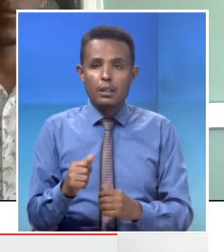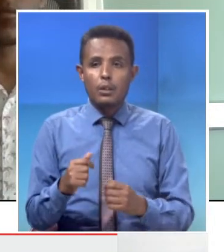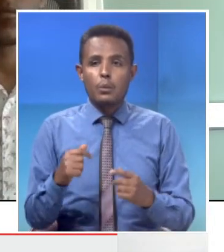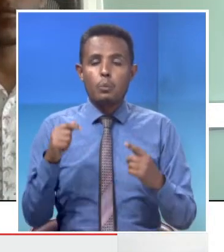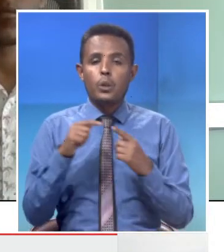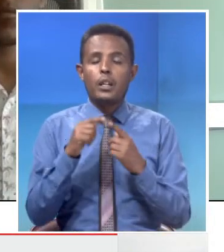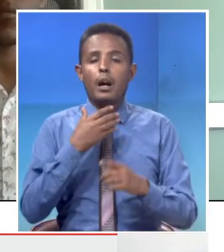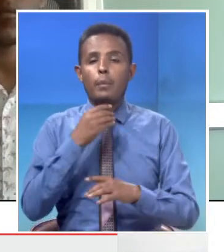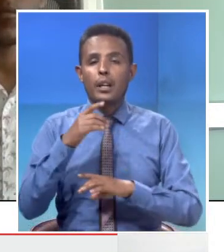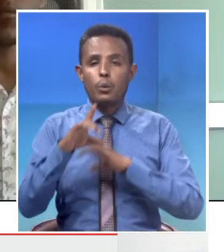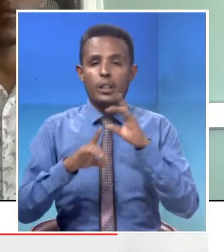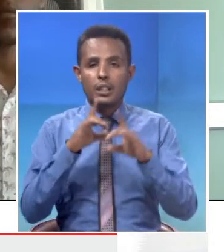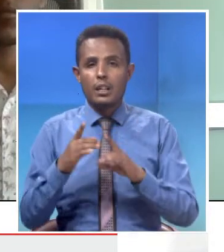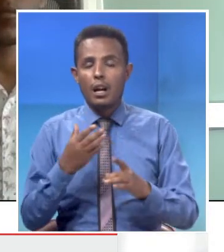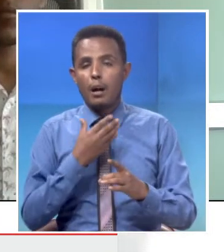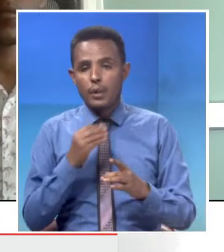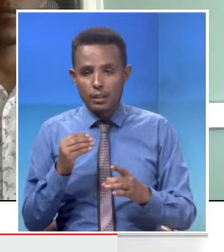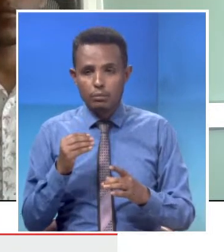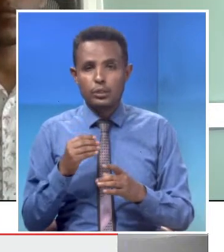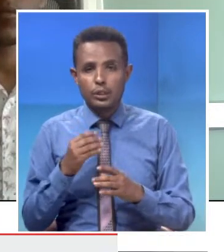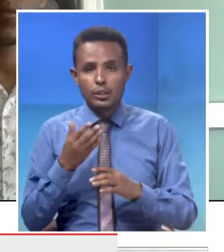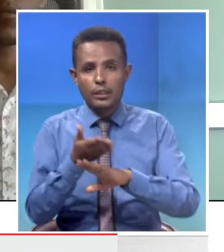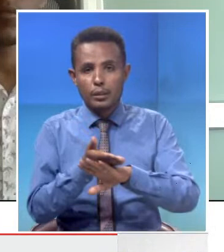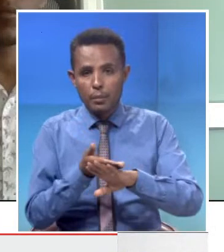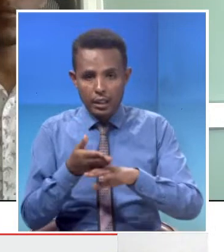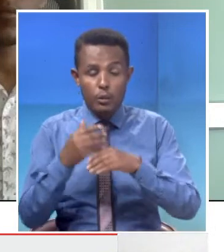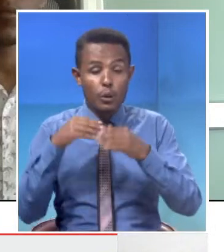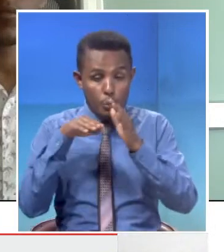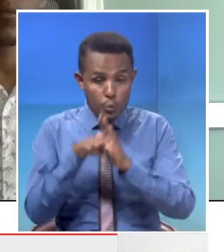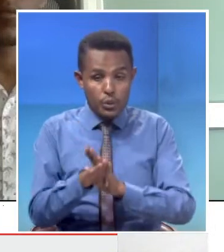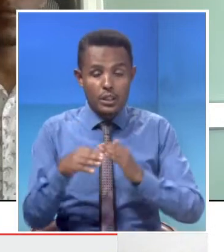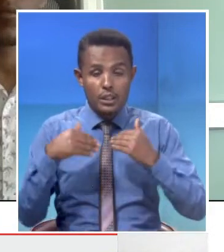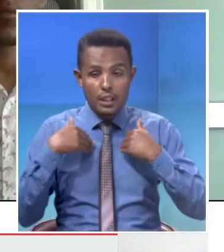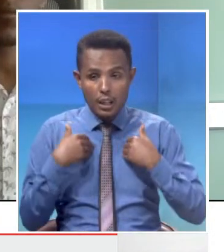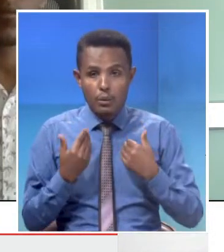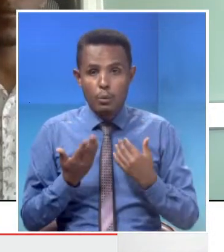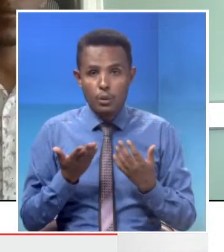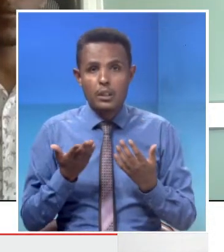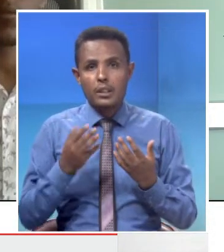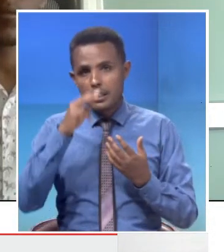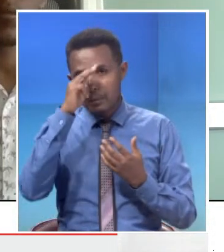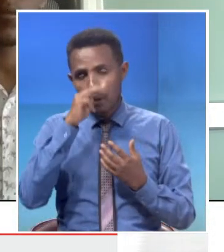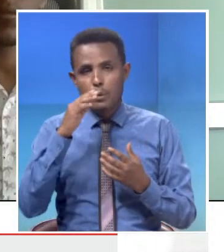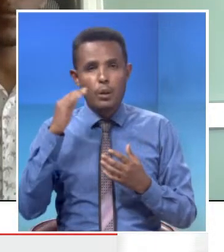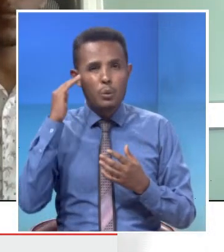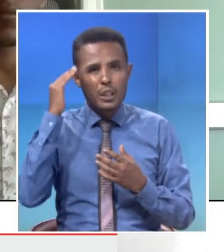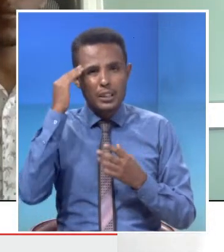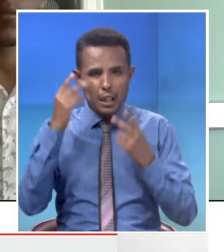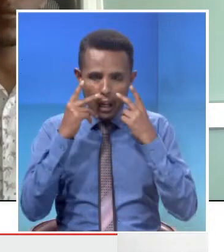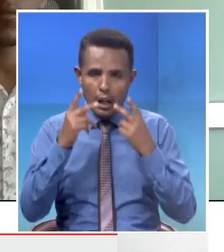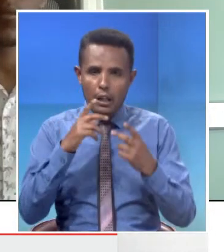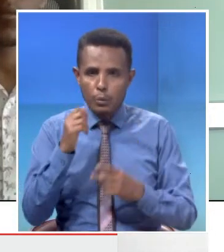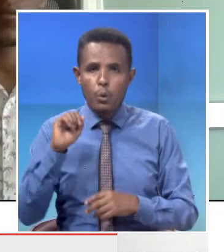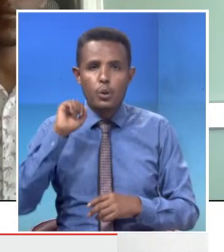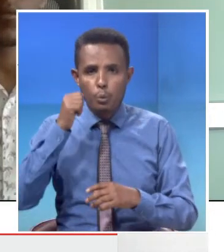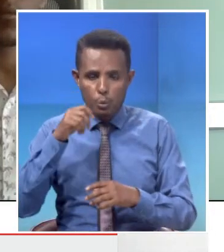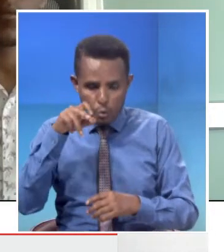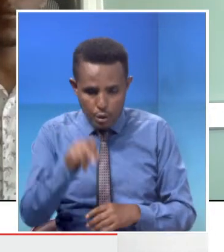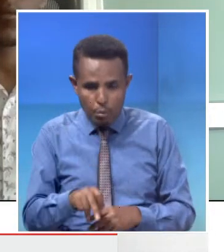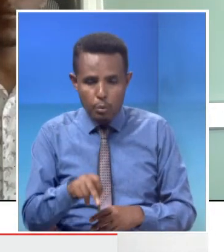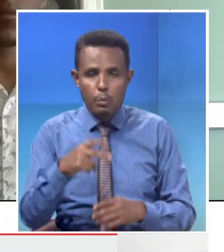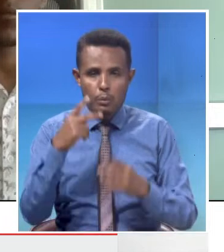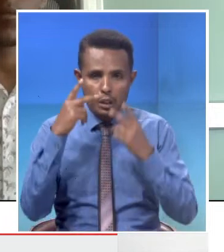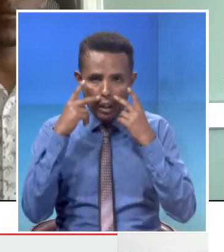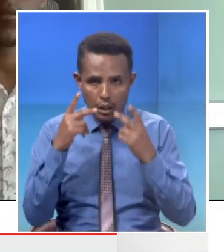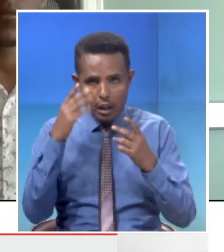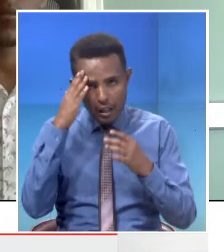አማራው ክልል በአማራው ሽማግሌዎቻችን ውስጥ ያለው ጥበብ እውቀት አላየንም። ወደ ኦሮሞ ያለውን አላየንም። ወደ ደቡብ ያለውን